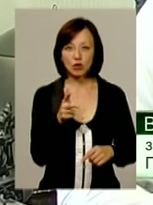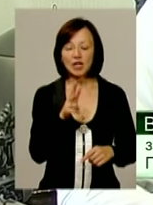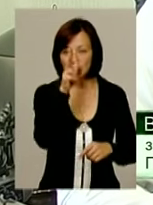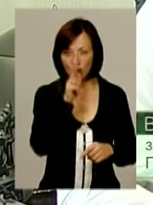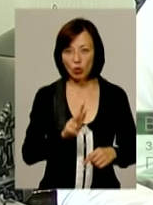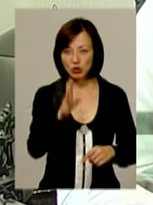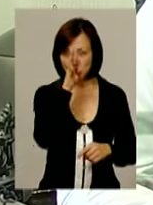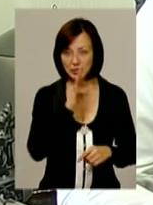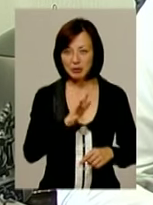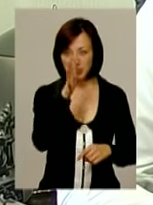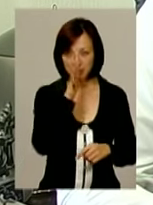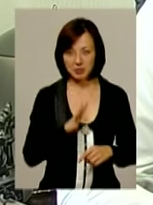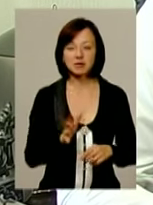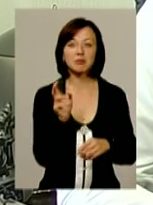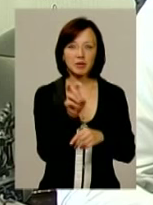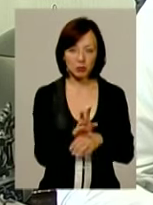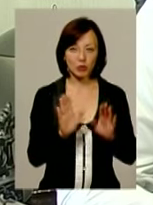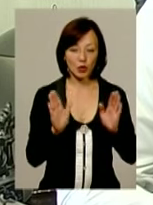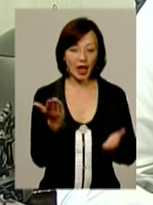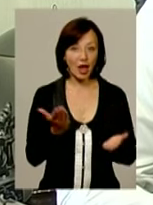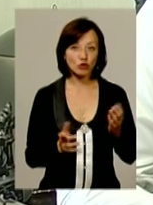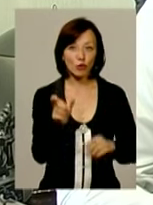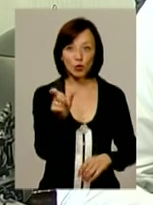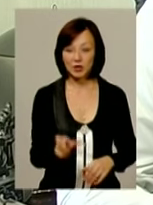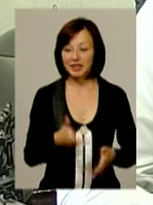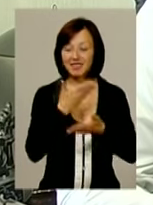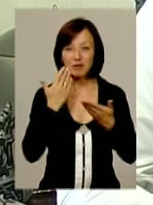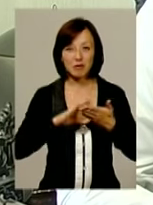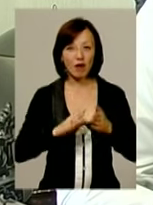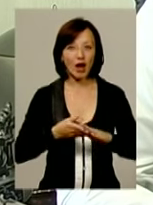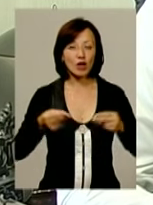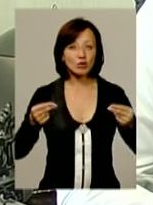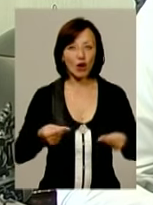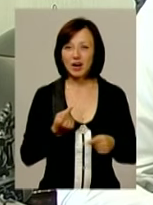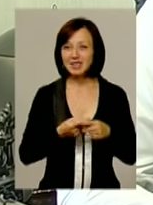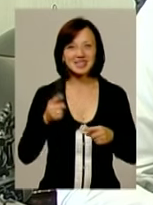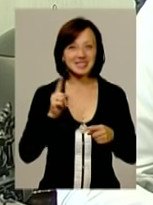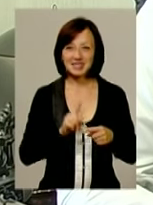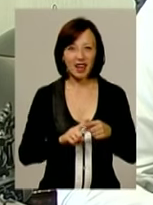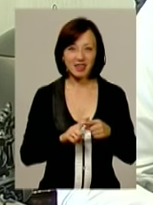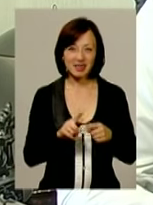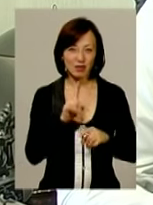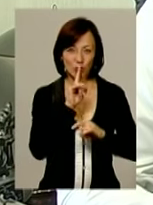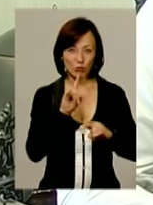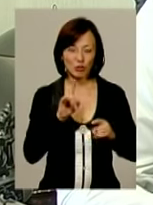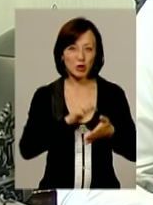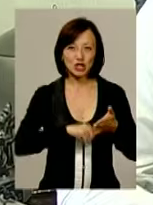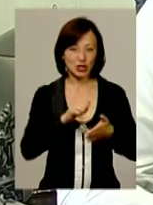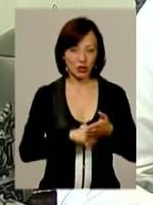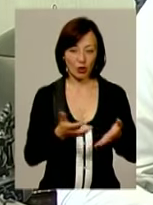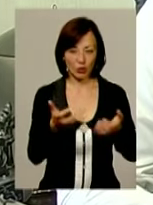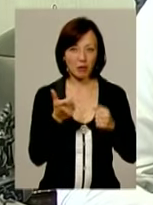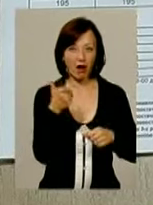місяців дійдемо. То, що в даного споживача не буде договору, це не означає, що він не буде отримувати послуги